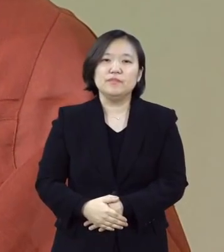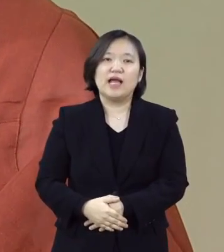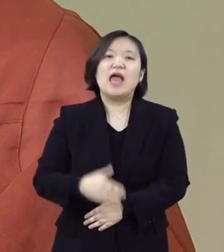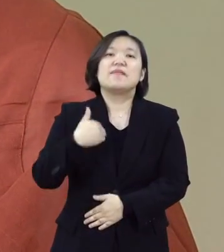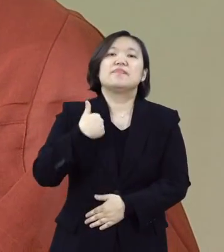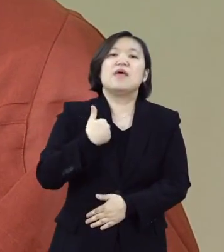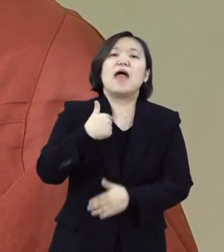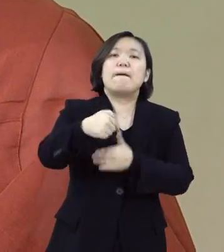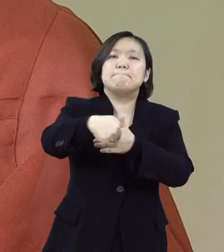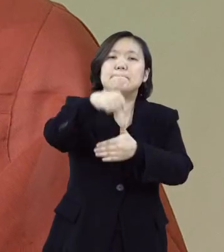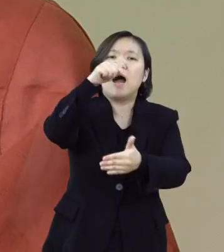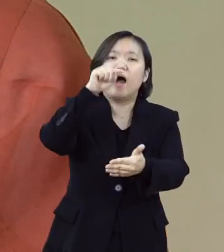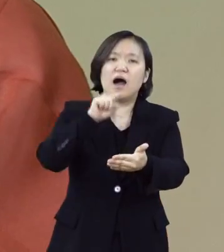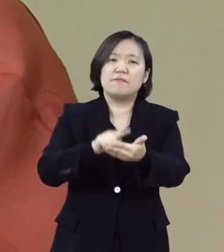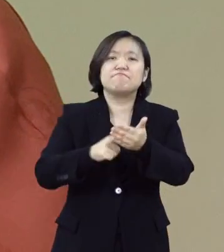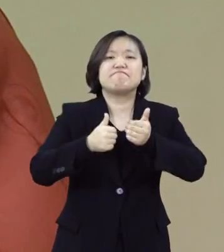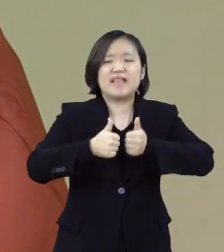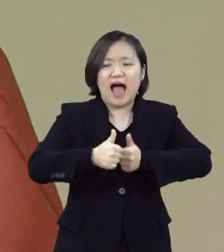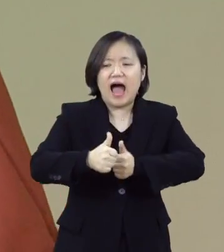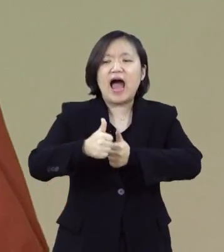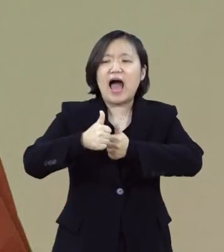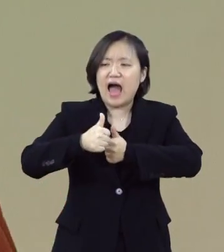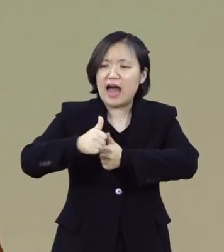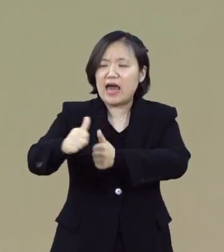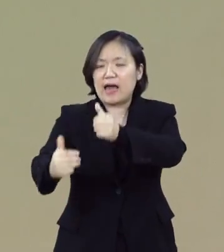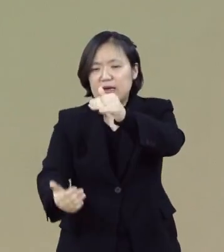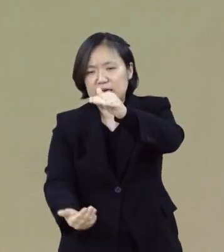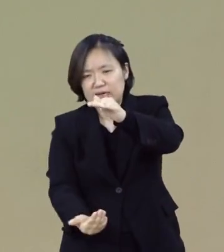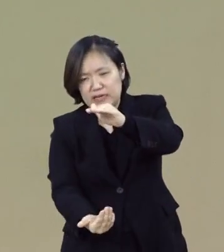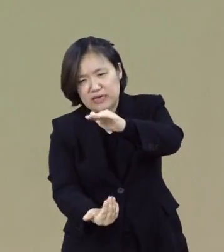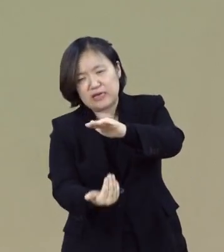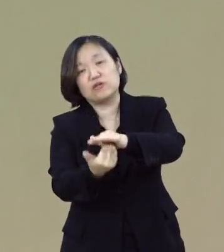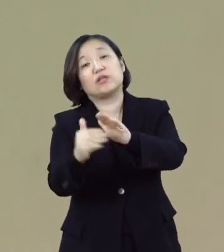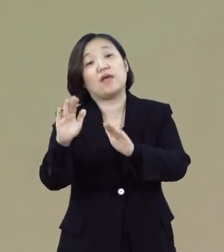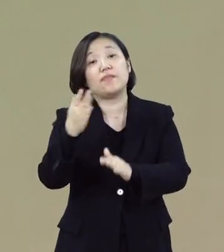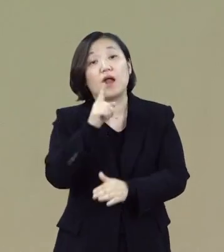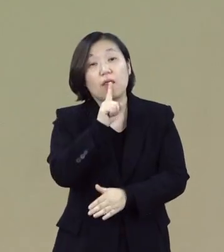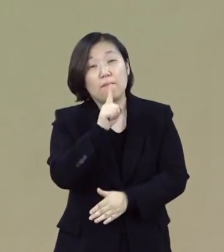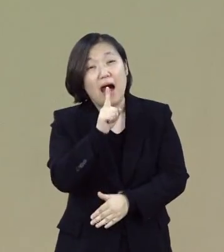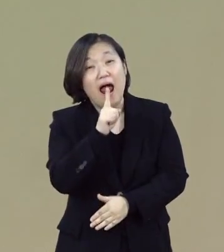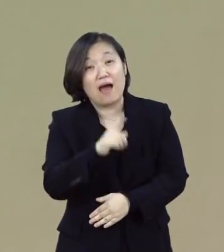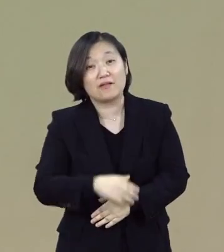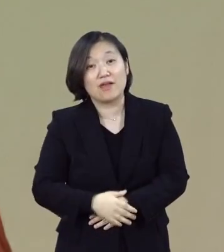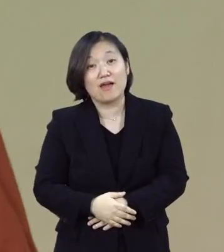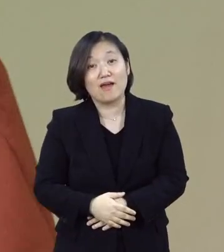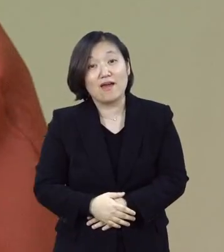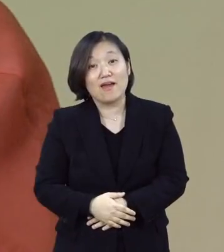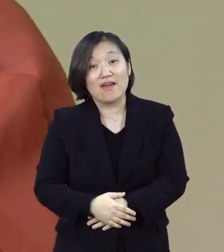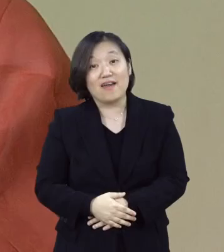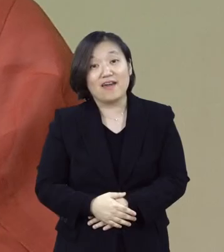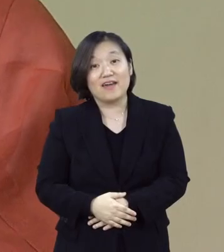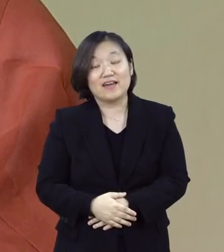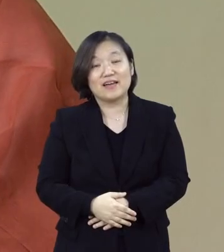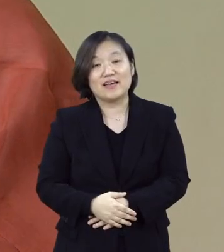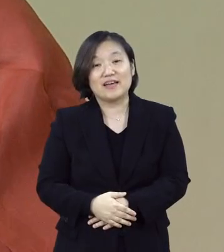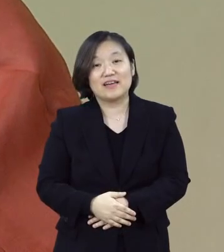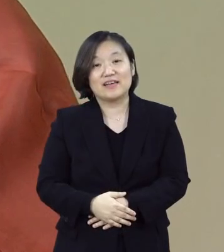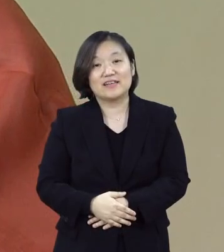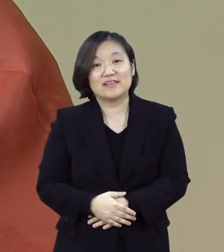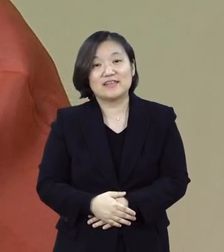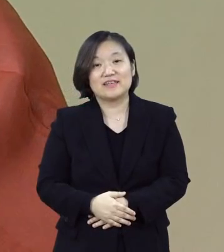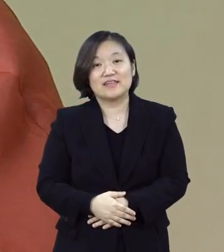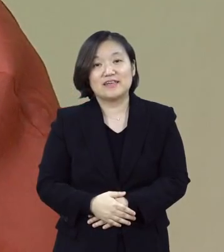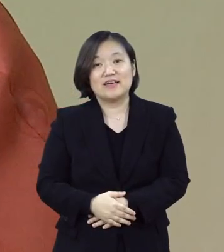따라 사라지는구나 라고 말씀하면서 이런 속사정을 제자들에게